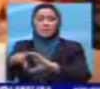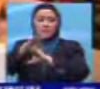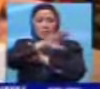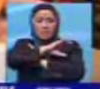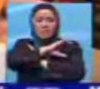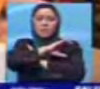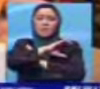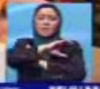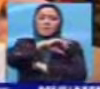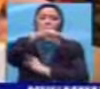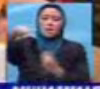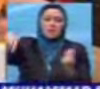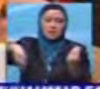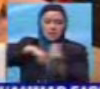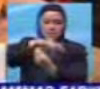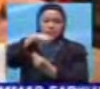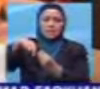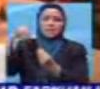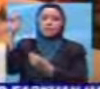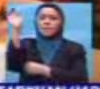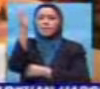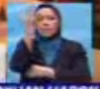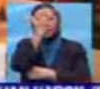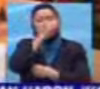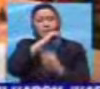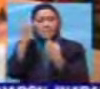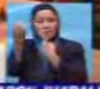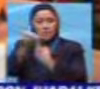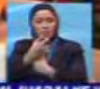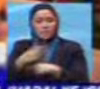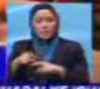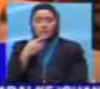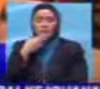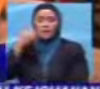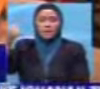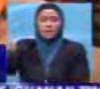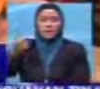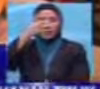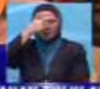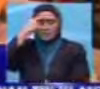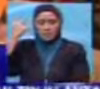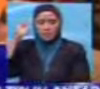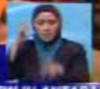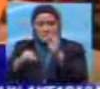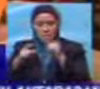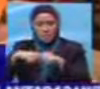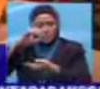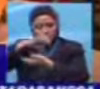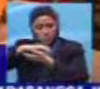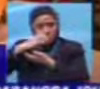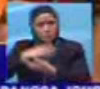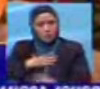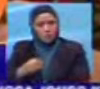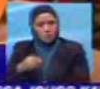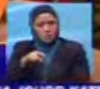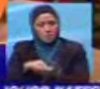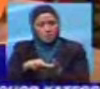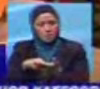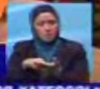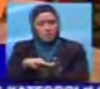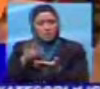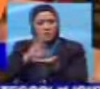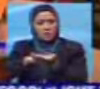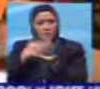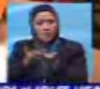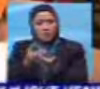yang terbaiknya lah, sebab kita tengok kan memang kalau polistiren ni, kalau makanan yang panas-panas kan, bila kita guna, ya, ada